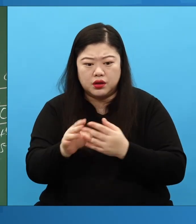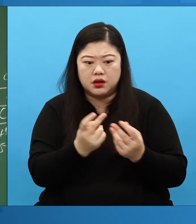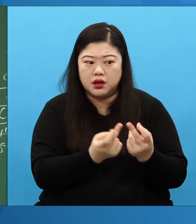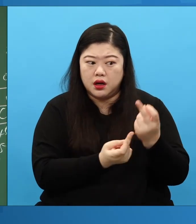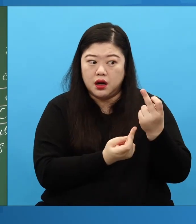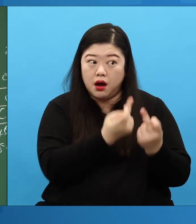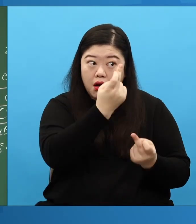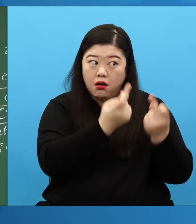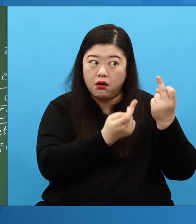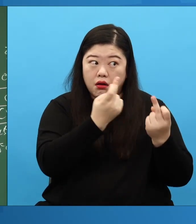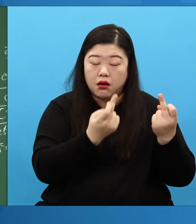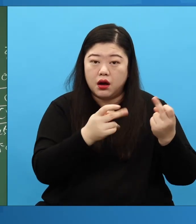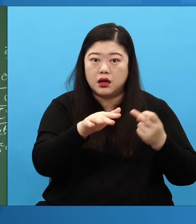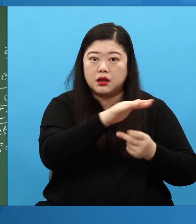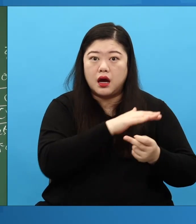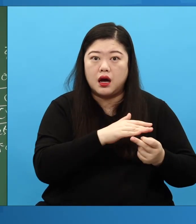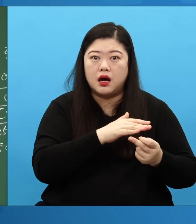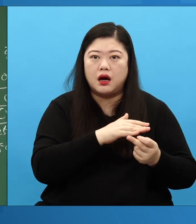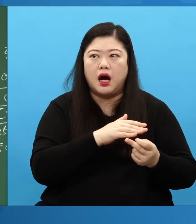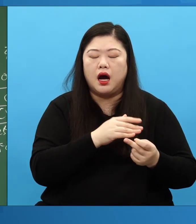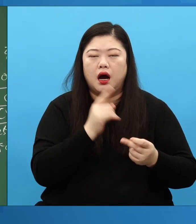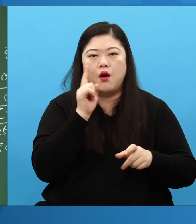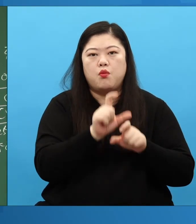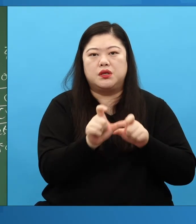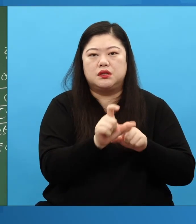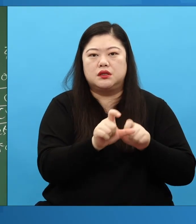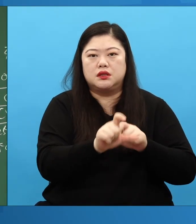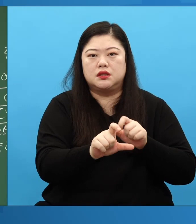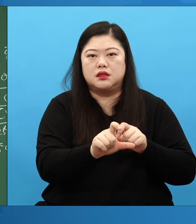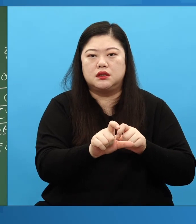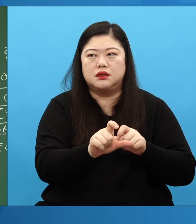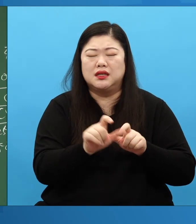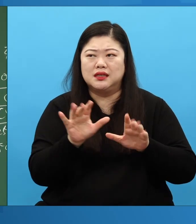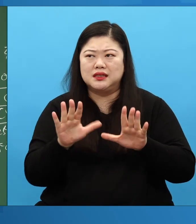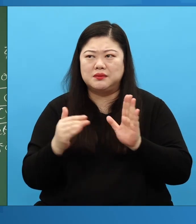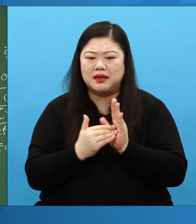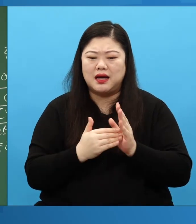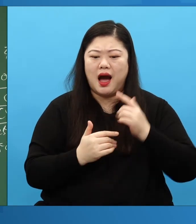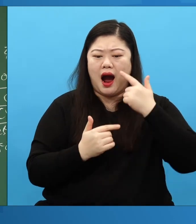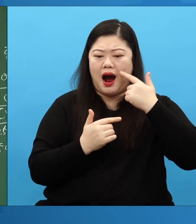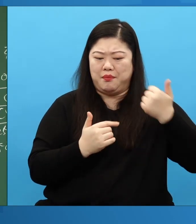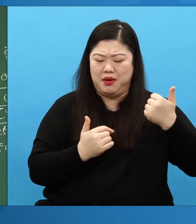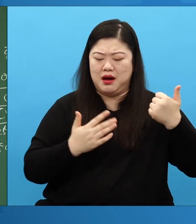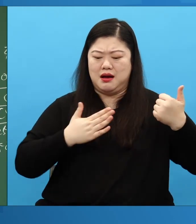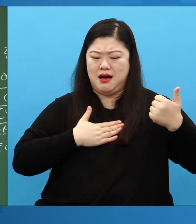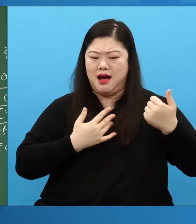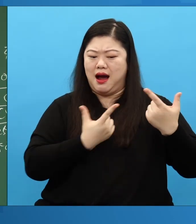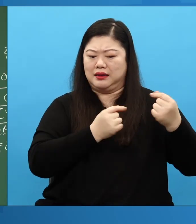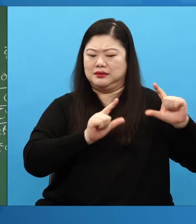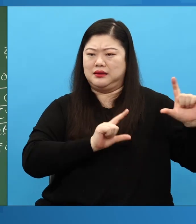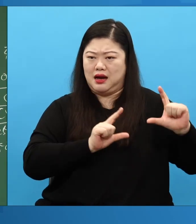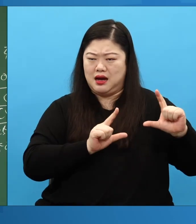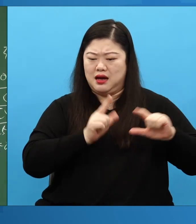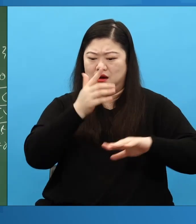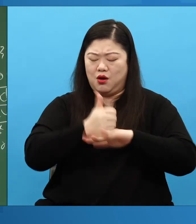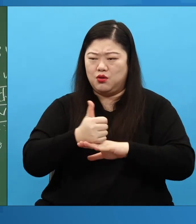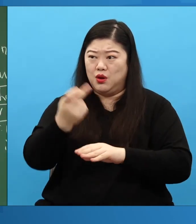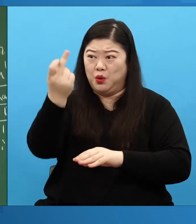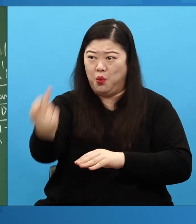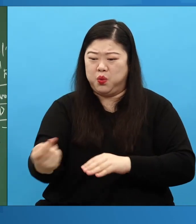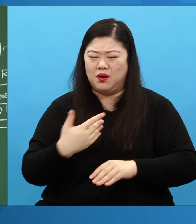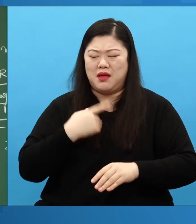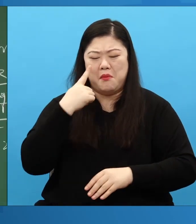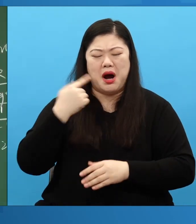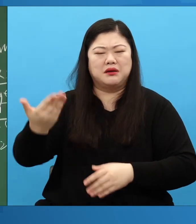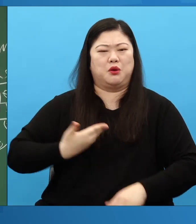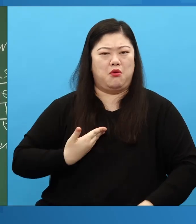worry. 아, 우리 아버지 때문에 우리를 봐줬는데 이제는 우리는 이제 이렇게 큰일 났다. Maybe 이래요. Joseph found favor in us because of our father,